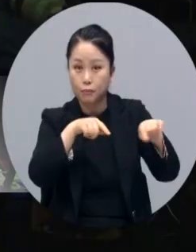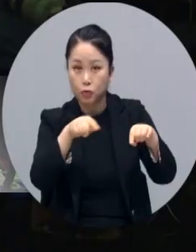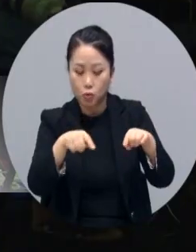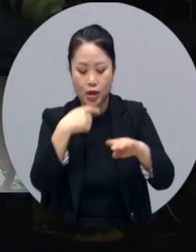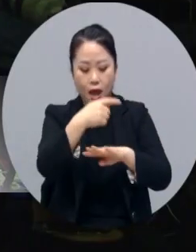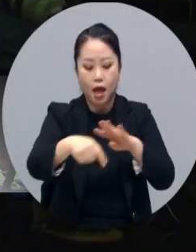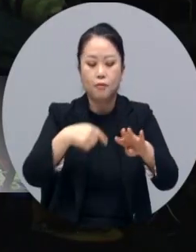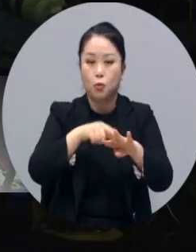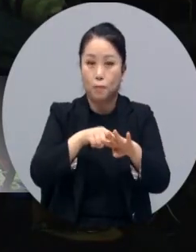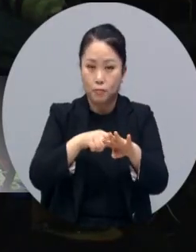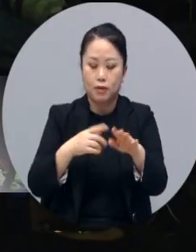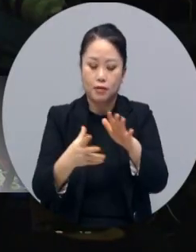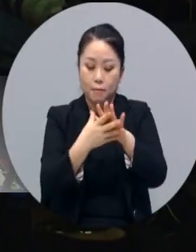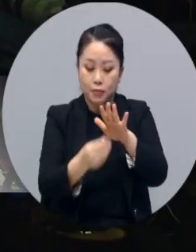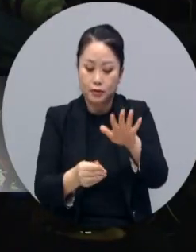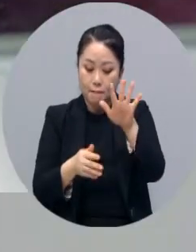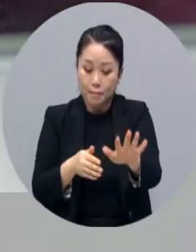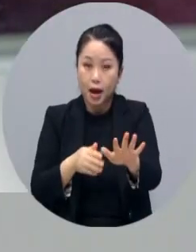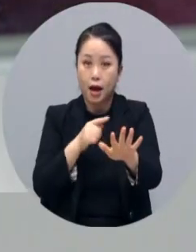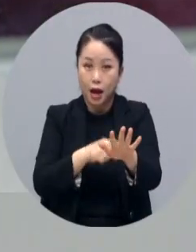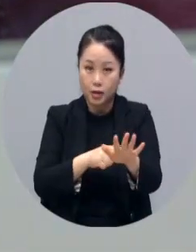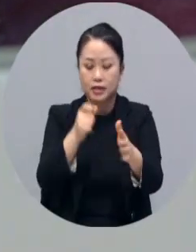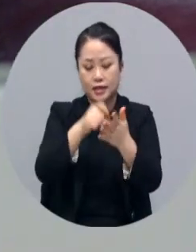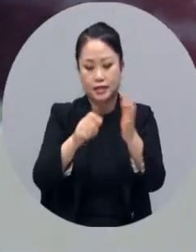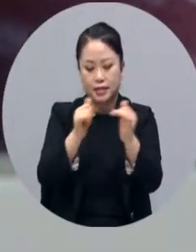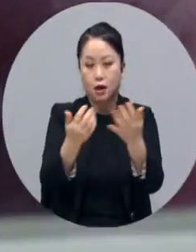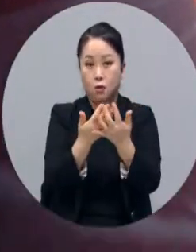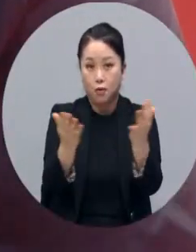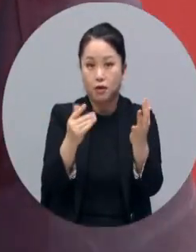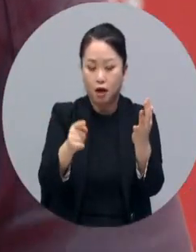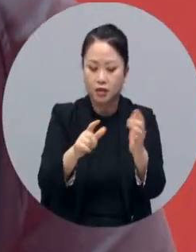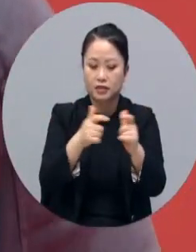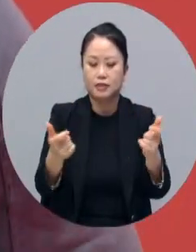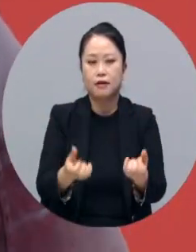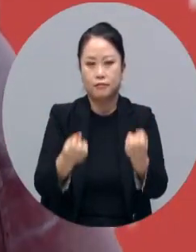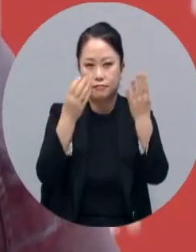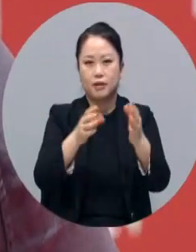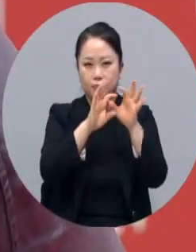행사를 앞두고 잇따라 기자회견을 갖는 등 행사가 이어졌습니다.